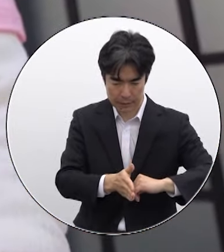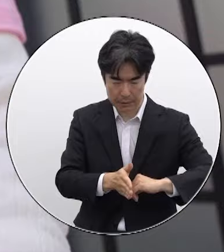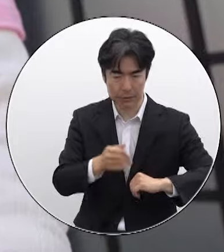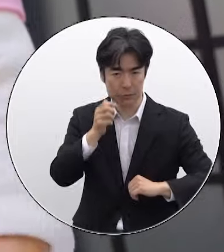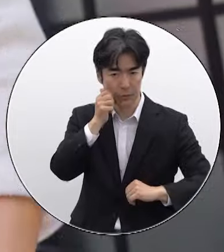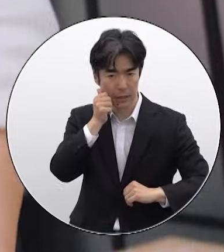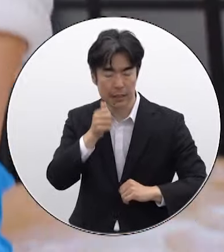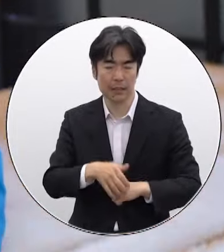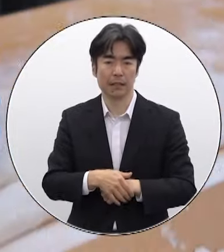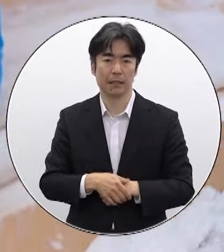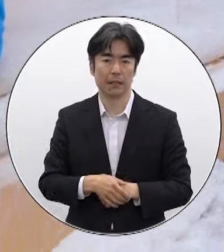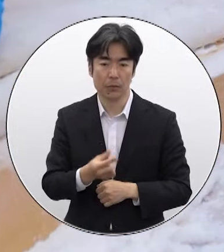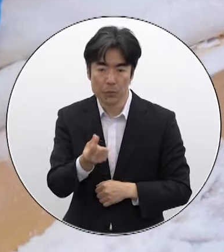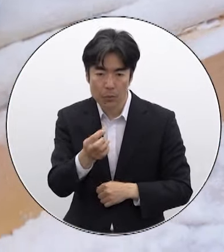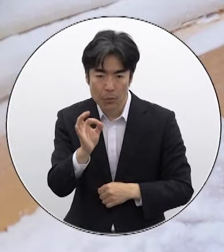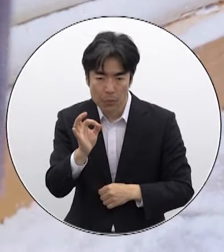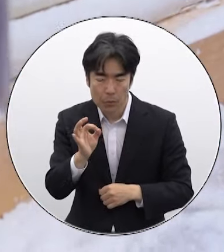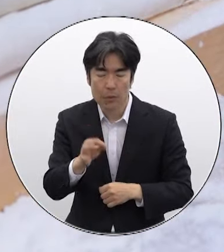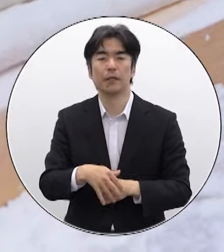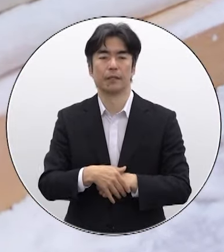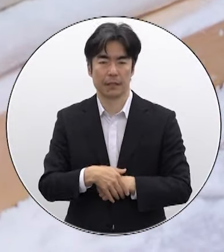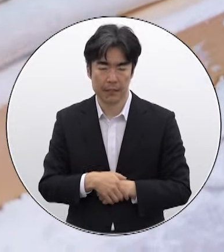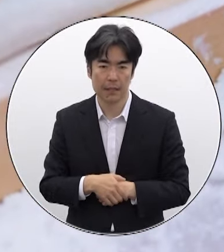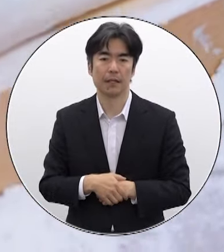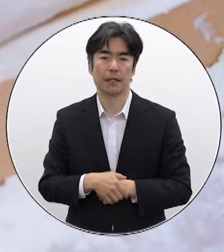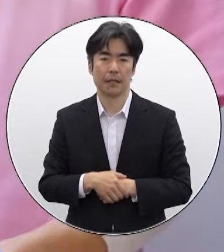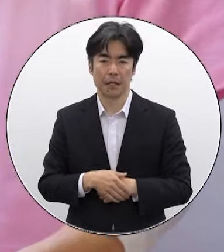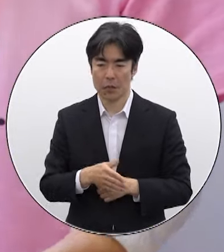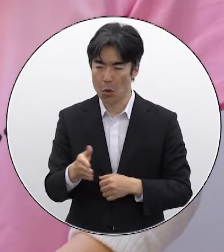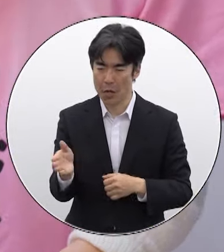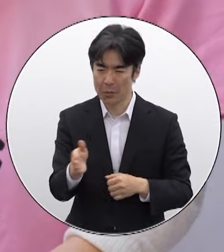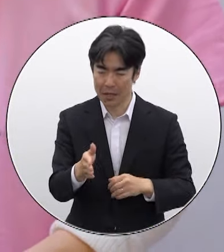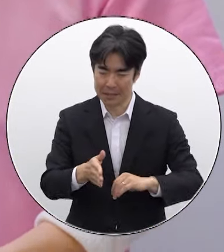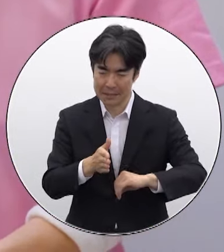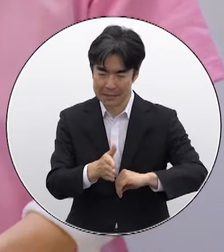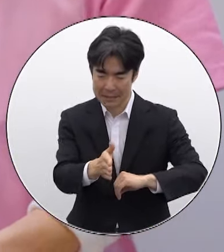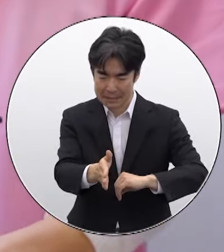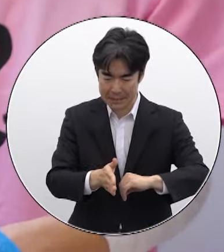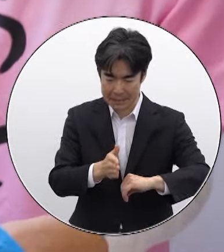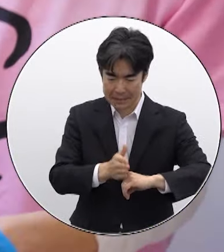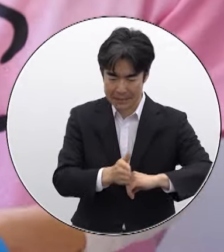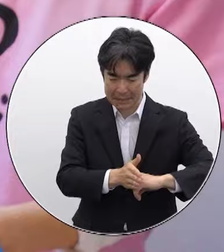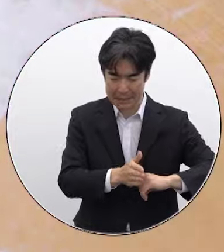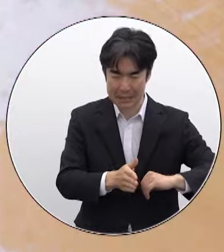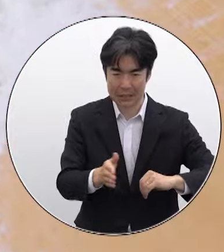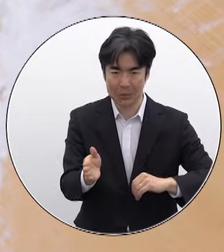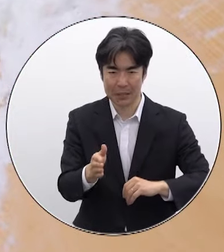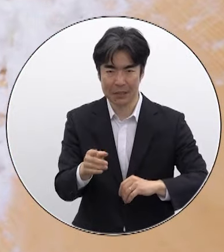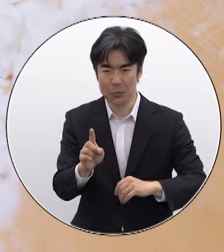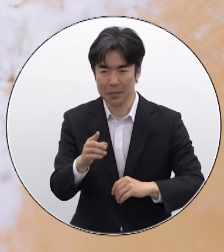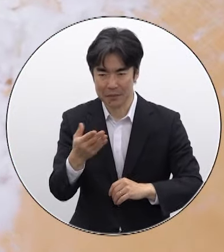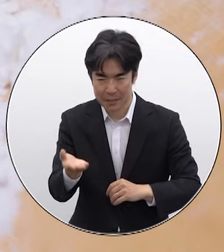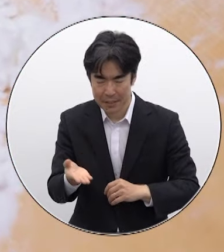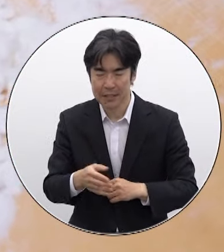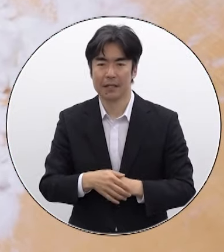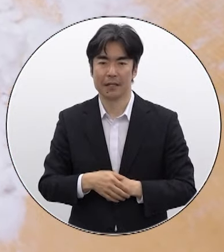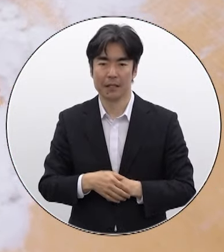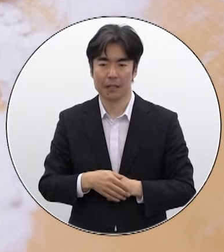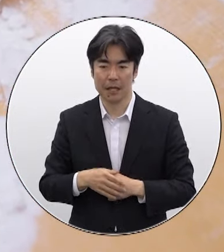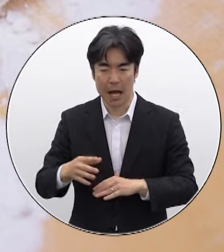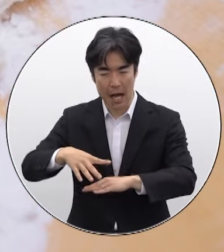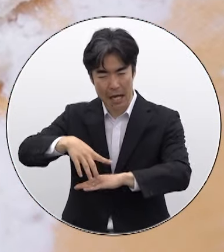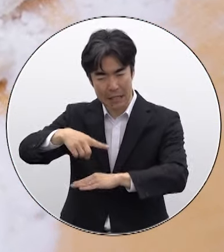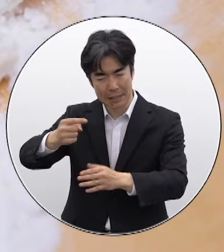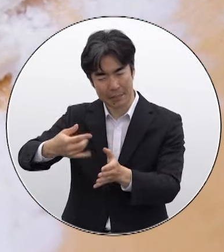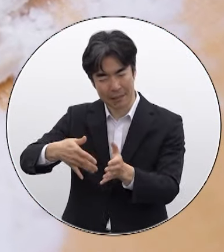少し前に刃を出すような感じ、はい、あ、そうですね、 はい。これぐらい切らせていただいたんですけど、師匠、はい、いかがでしょうか。